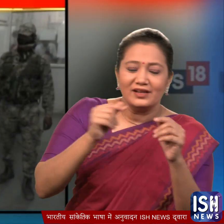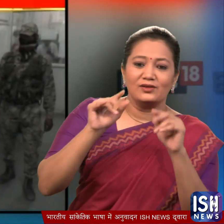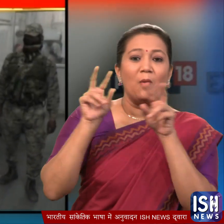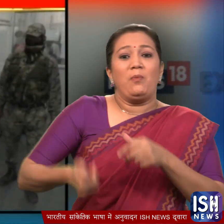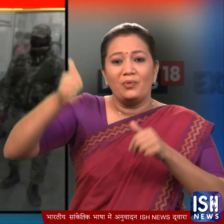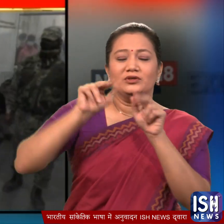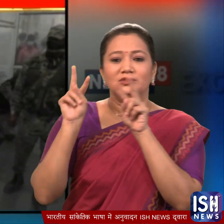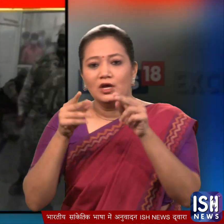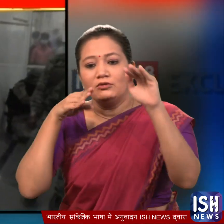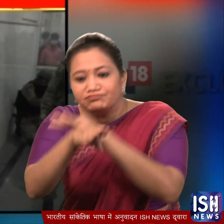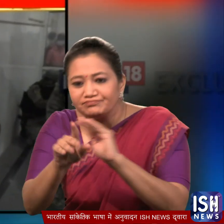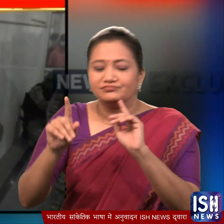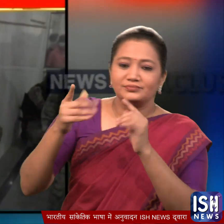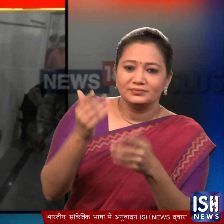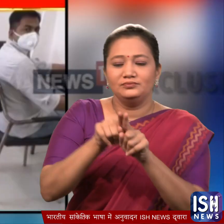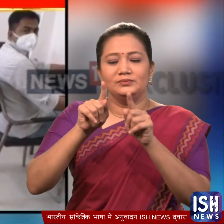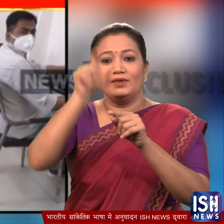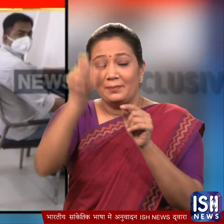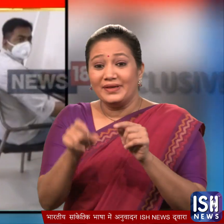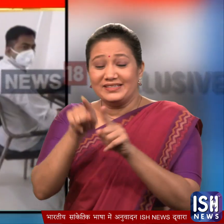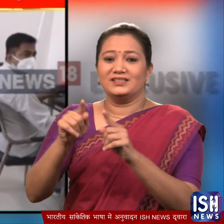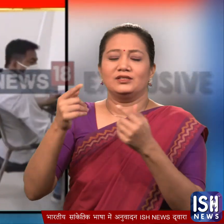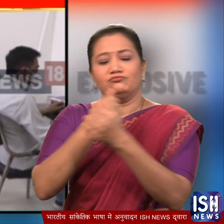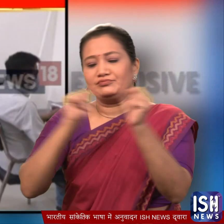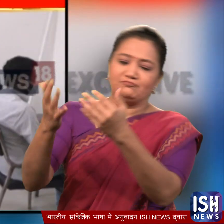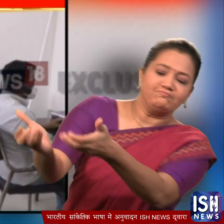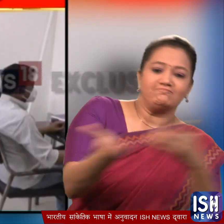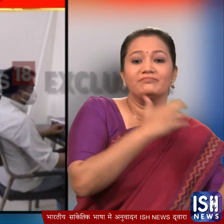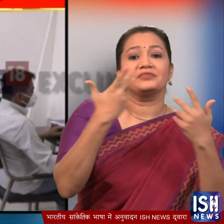के मेडिकल सुपरिंटेंडेंट के चेंबर तक पहुंच गए। जवानों ने मेडिकल